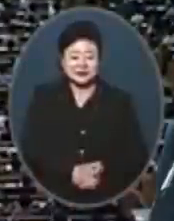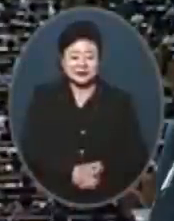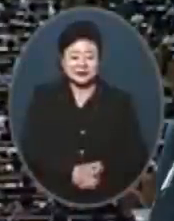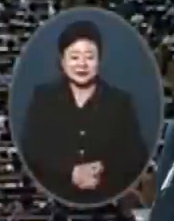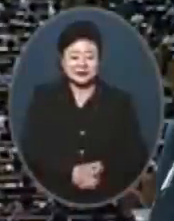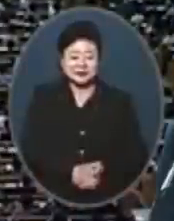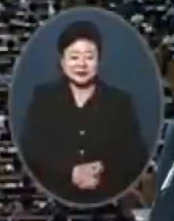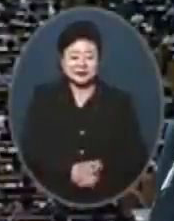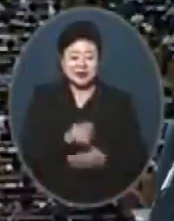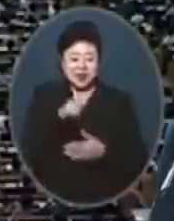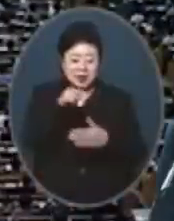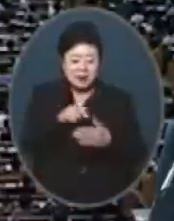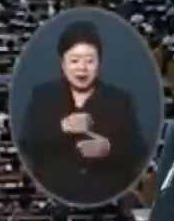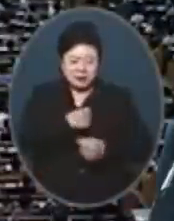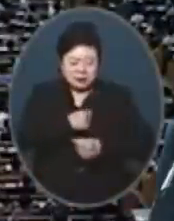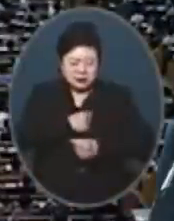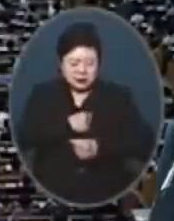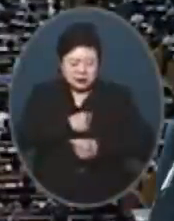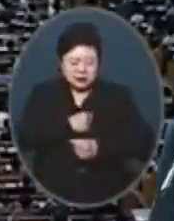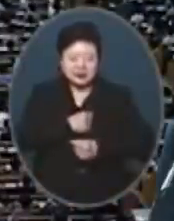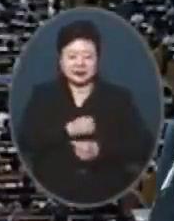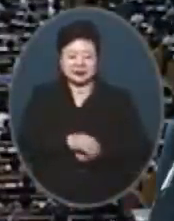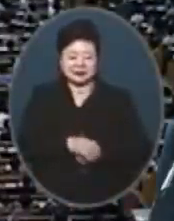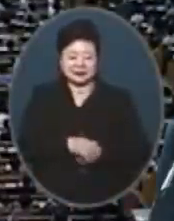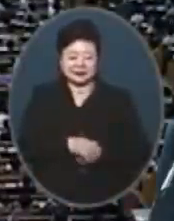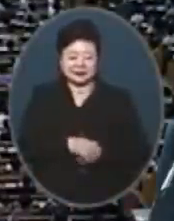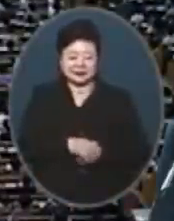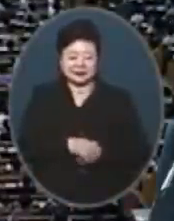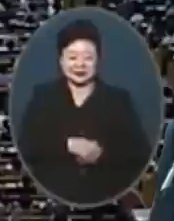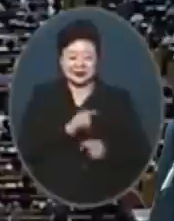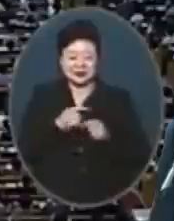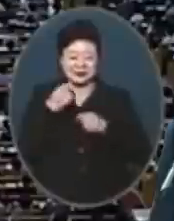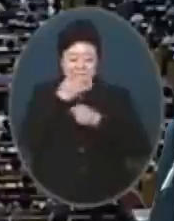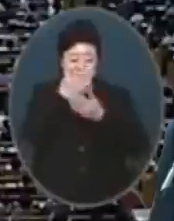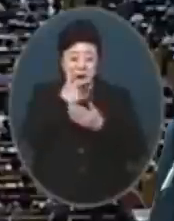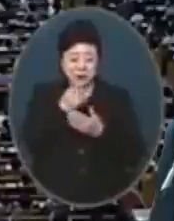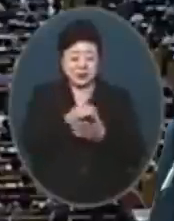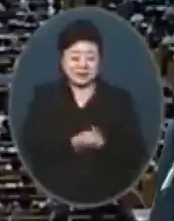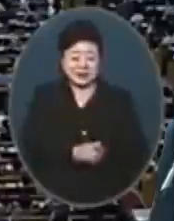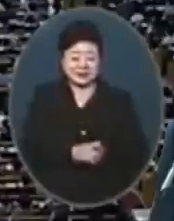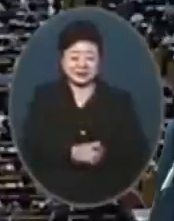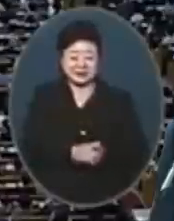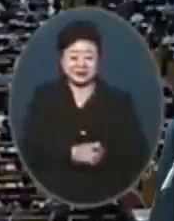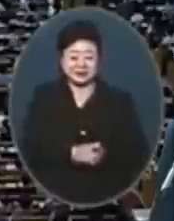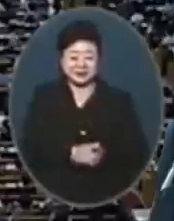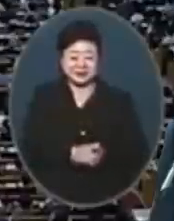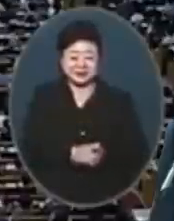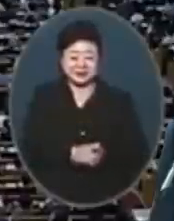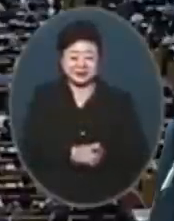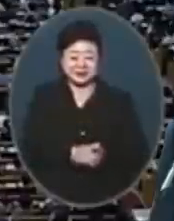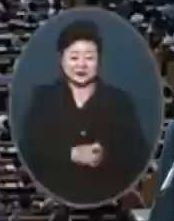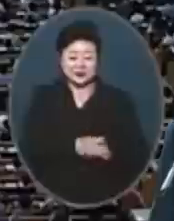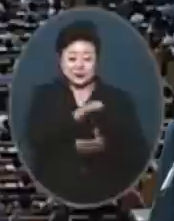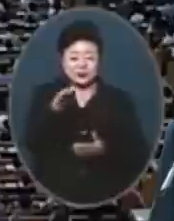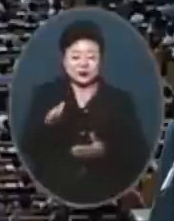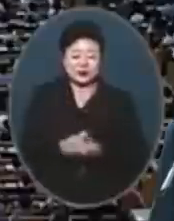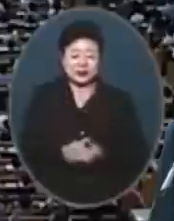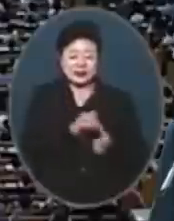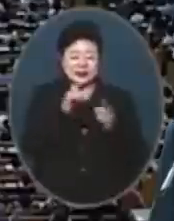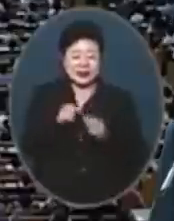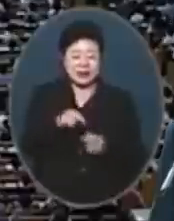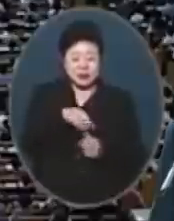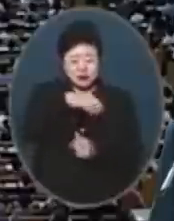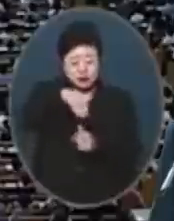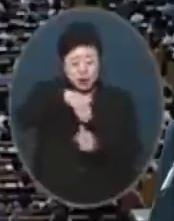내 마음을 지켜라는 제목으로 말씀을 나누겠습니다. 우리의 삶의